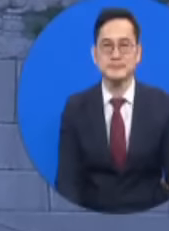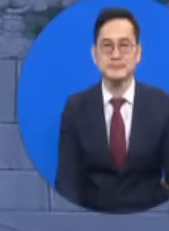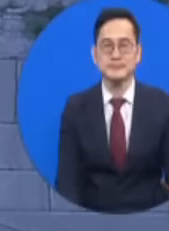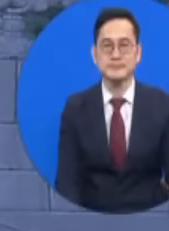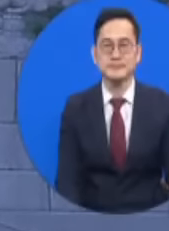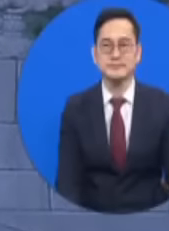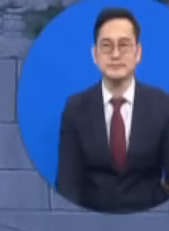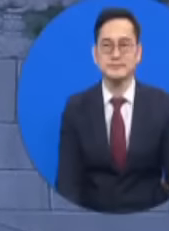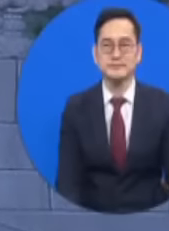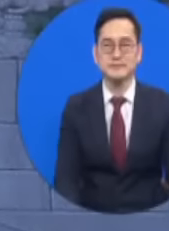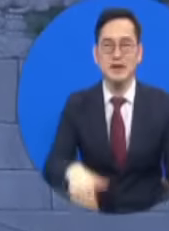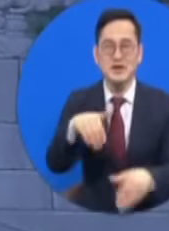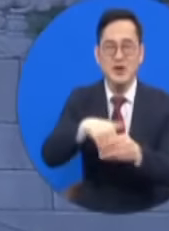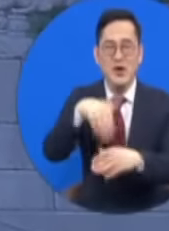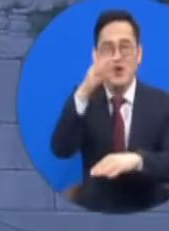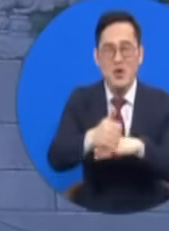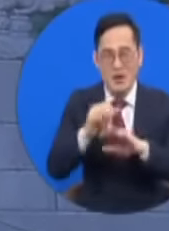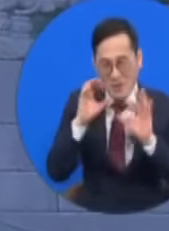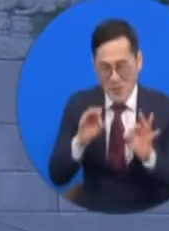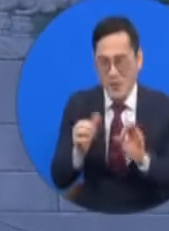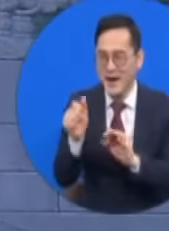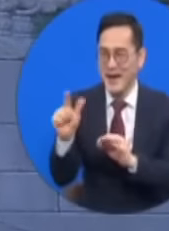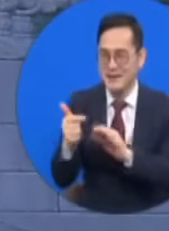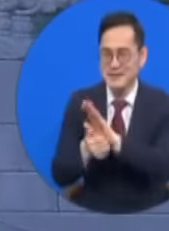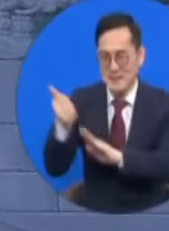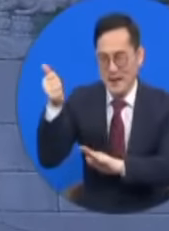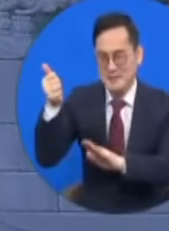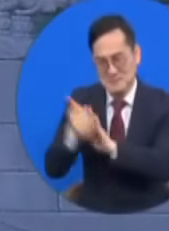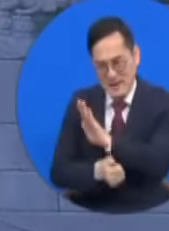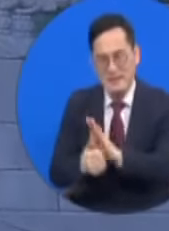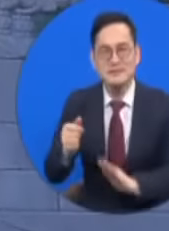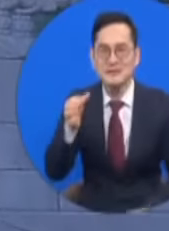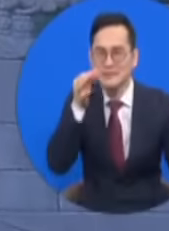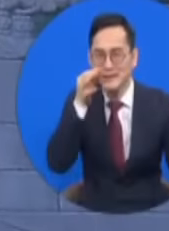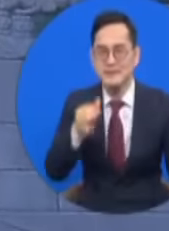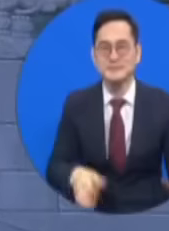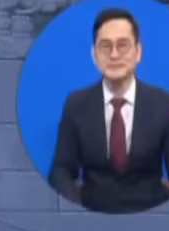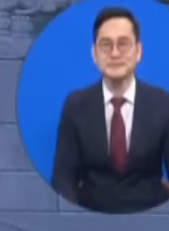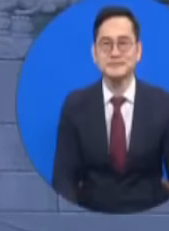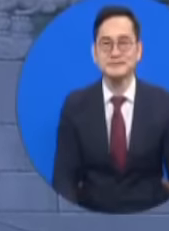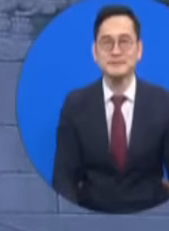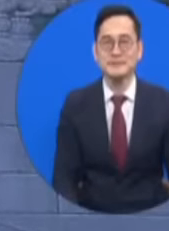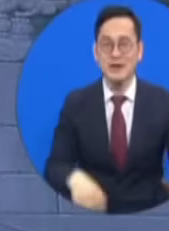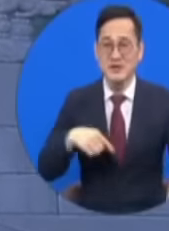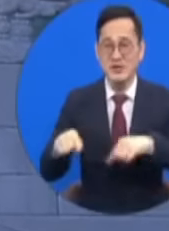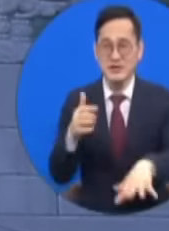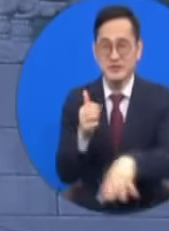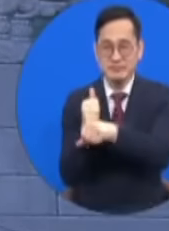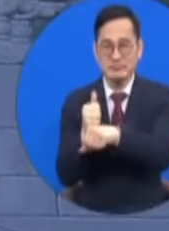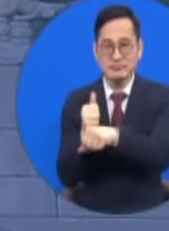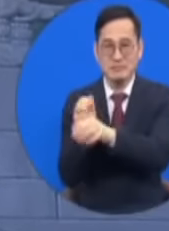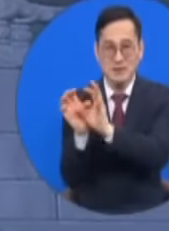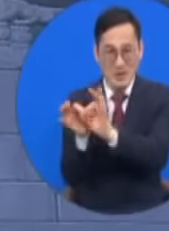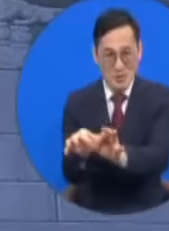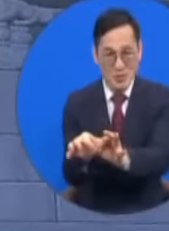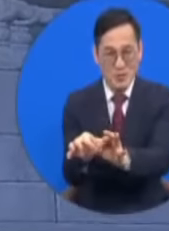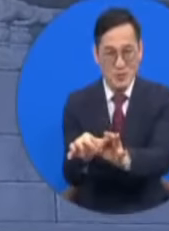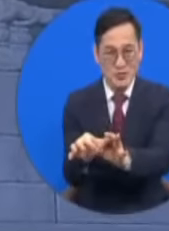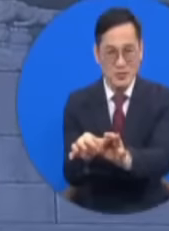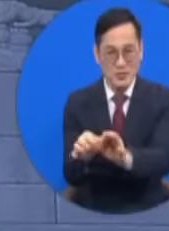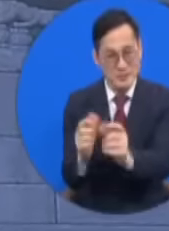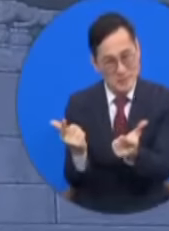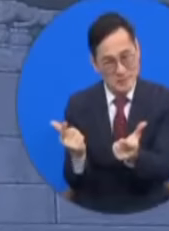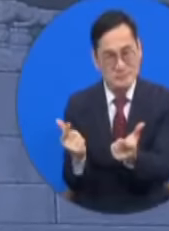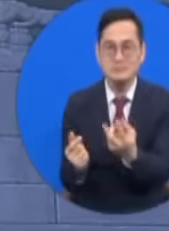선거 결과에 달렸겠죠. 냉정하게 말하면 한동훈 비대위원장이 지금처럼 정치권의 중심에 서 있을지 그렇지 못하게 될지는 냉정하게 말하면